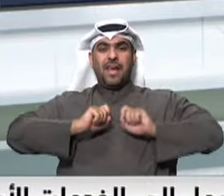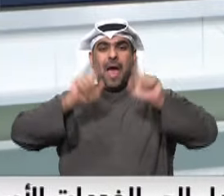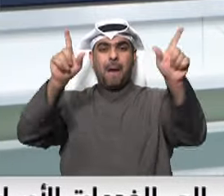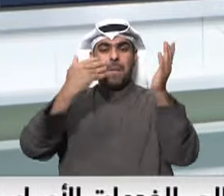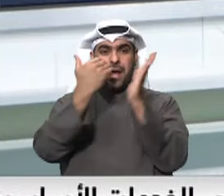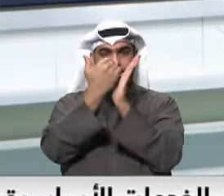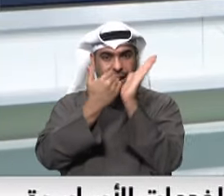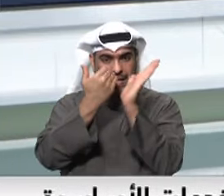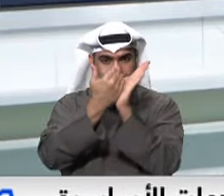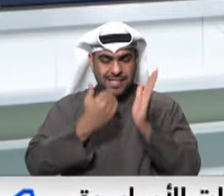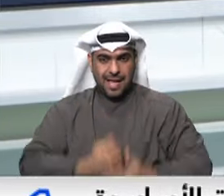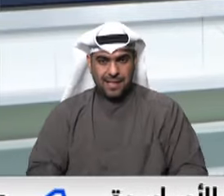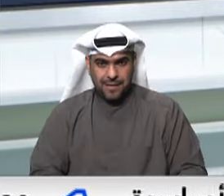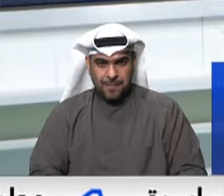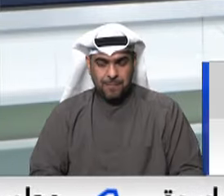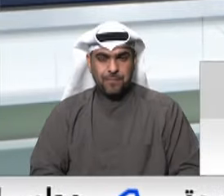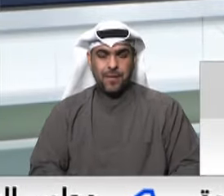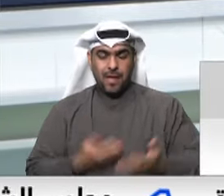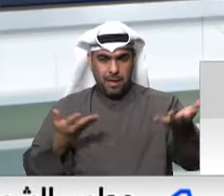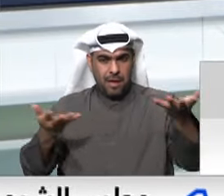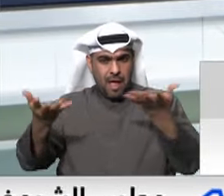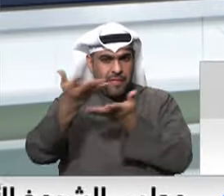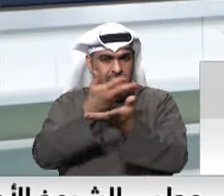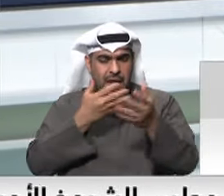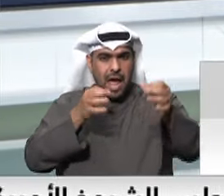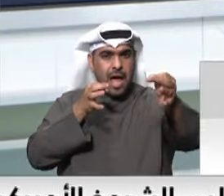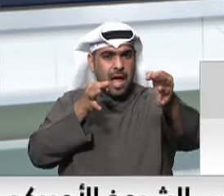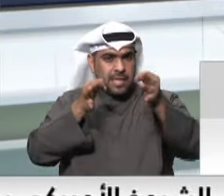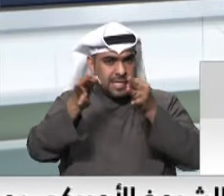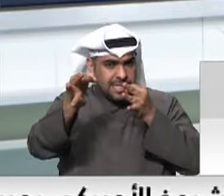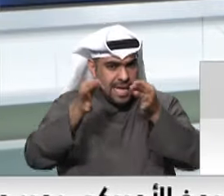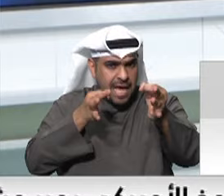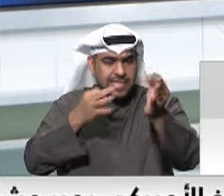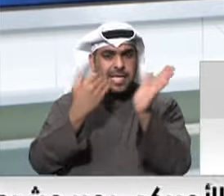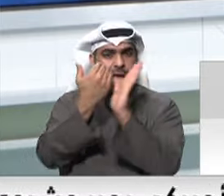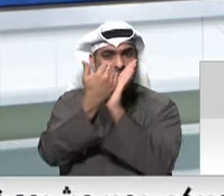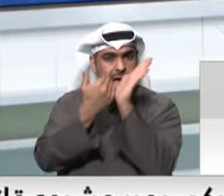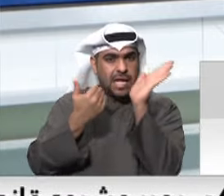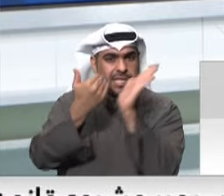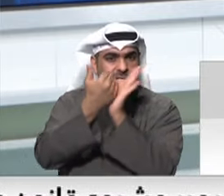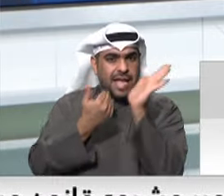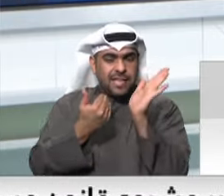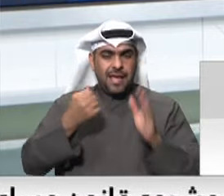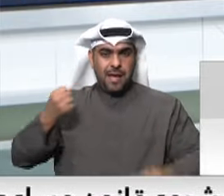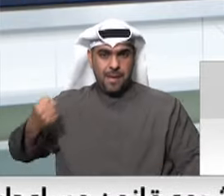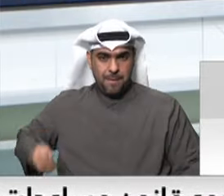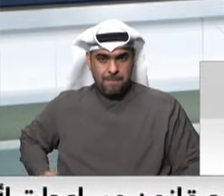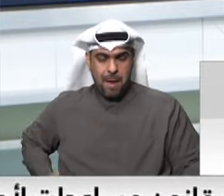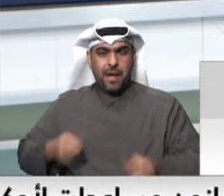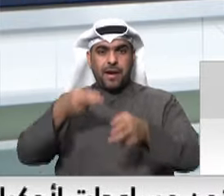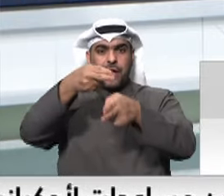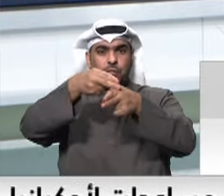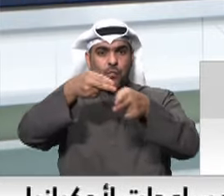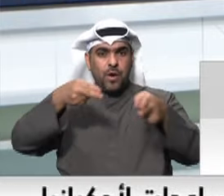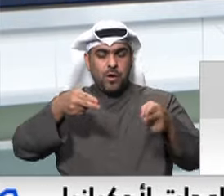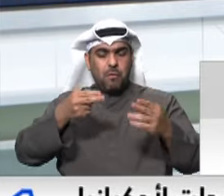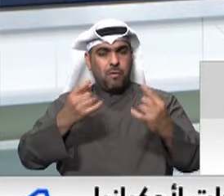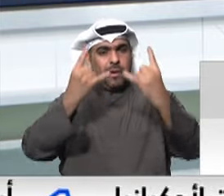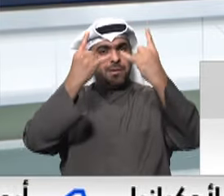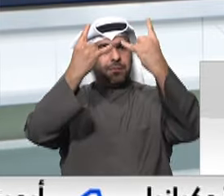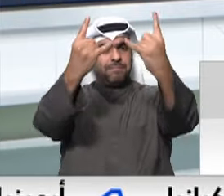العلاقات السياسيه العميقه بين البلدين تنعكس ايجابيا على العلاقات التجاريه والاقتصاديه